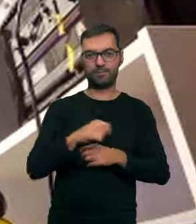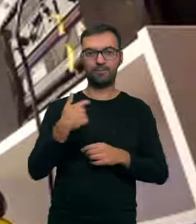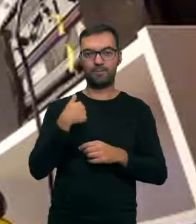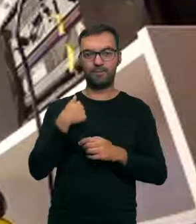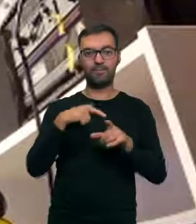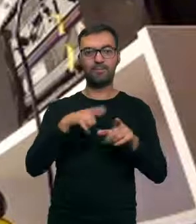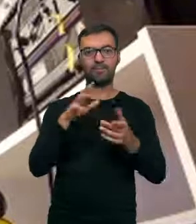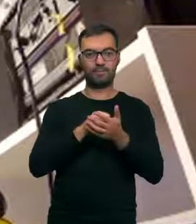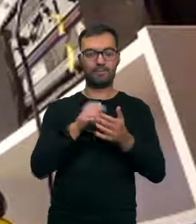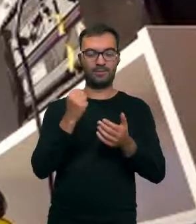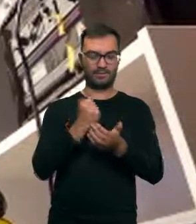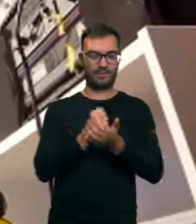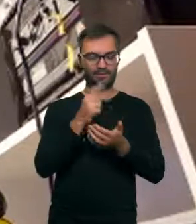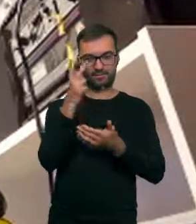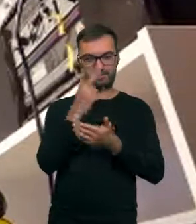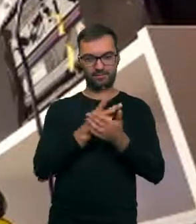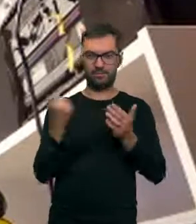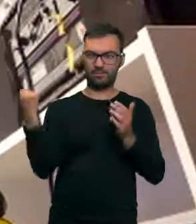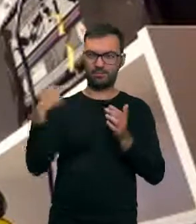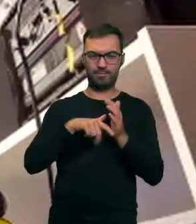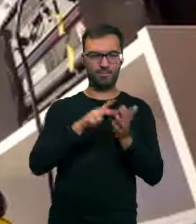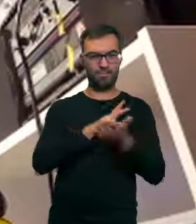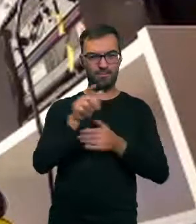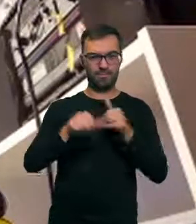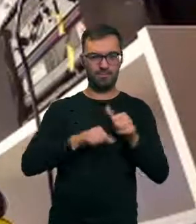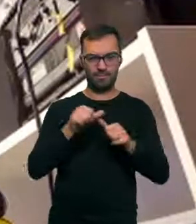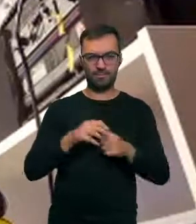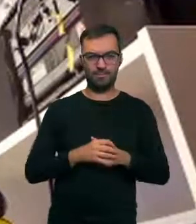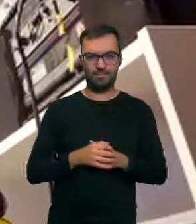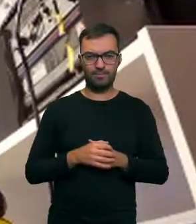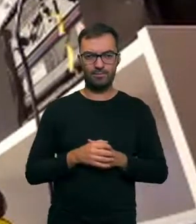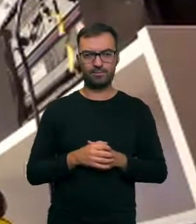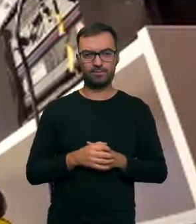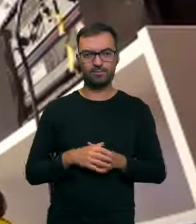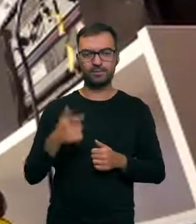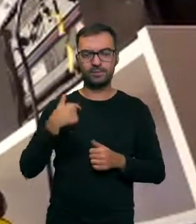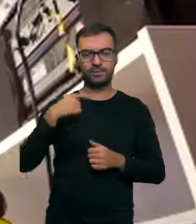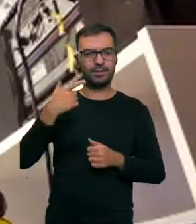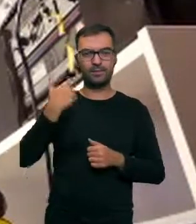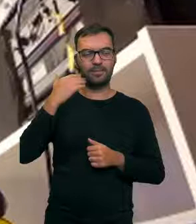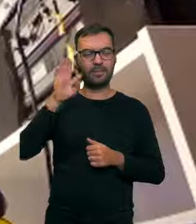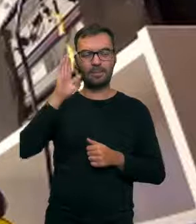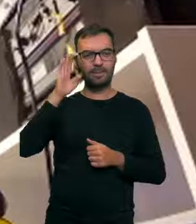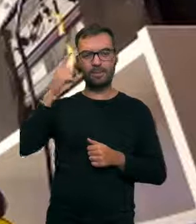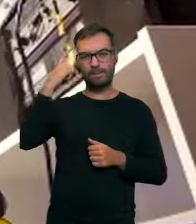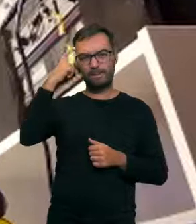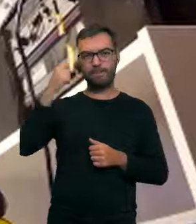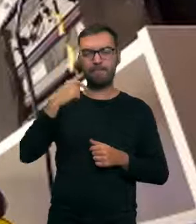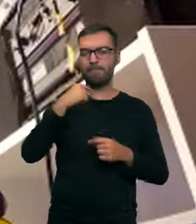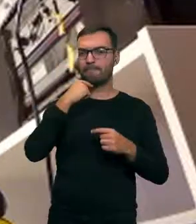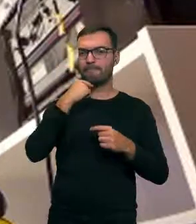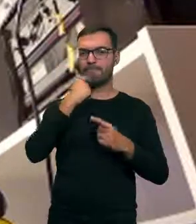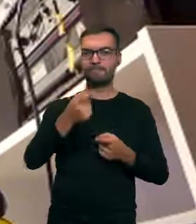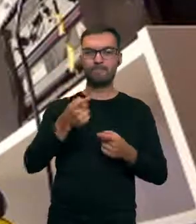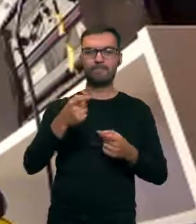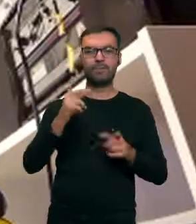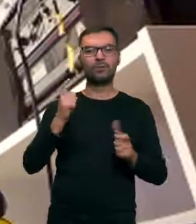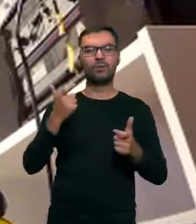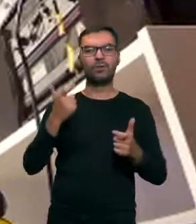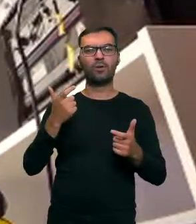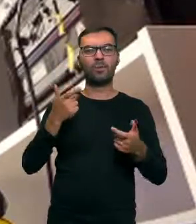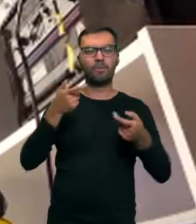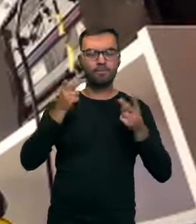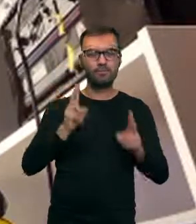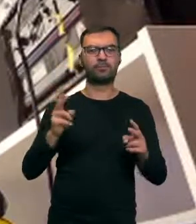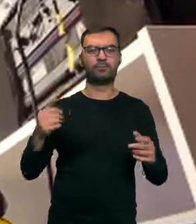sprawę brałem w 2013 roku, to ja z pamięci nie potrafiłem odtworzyć, co tak naprawdę